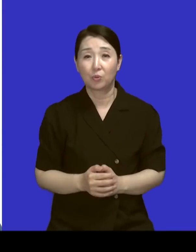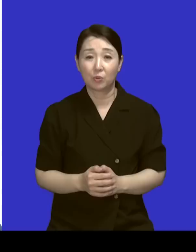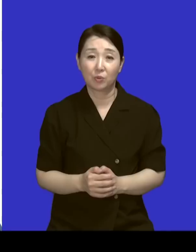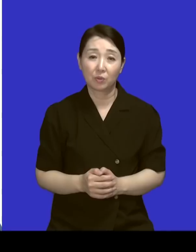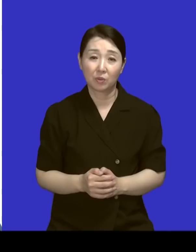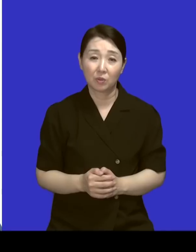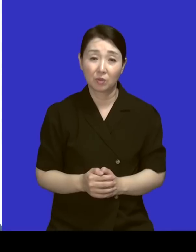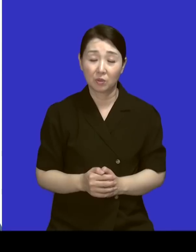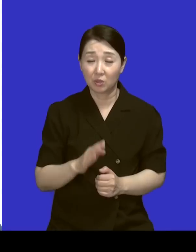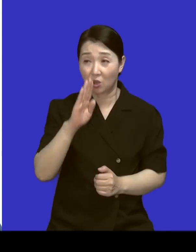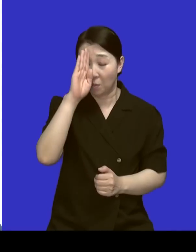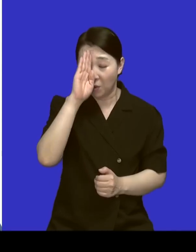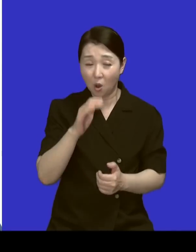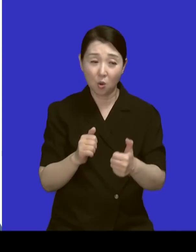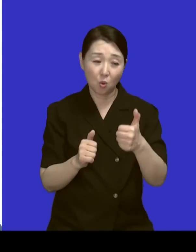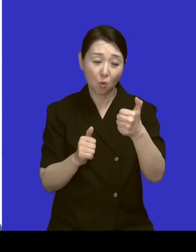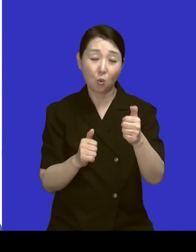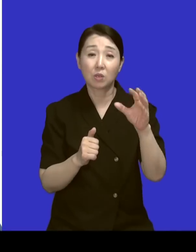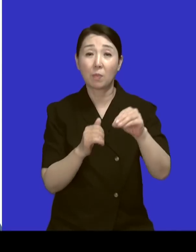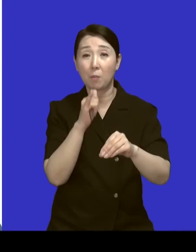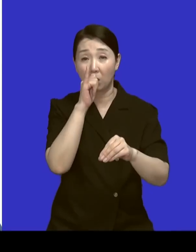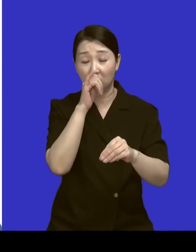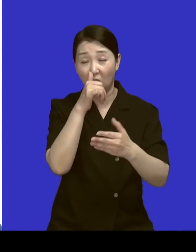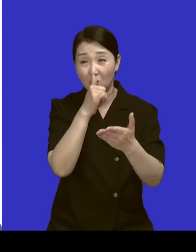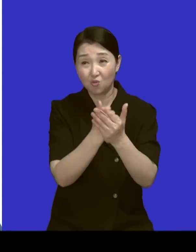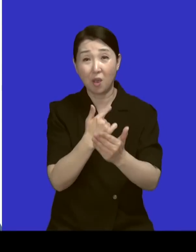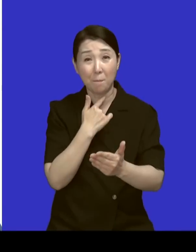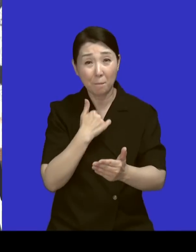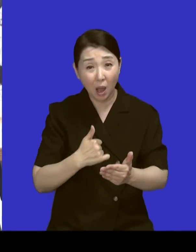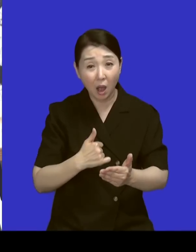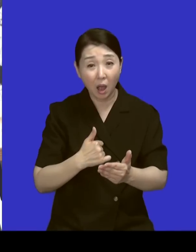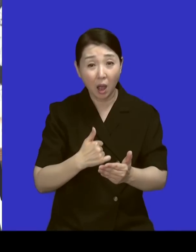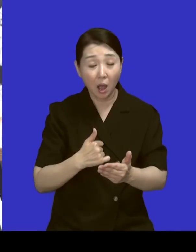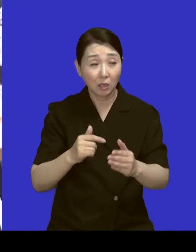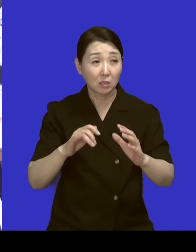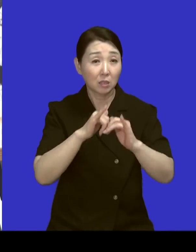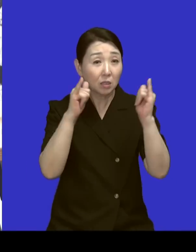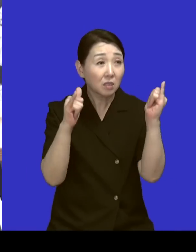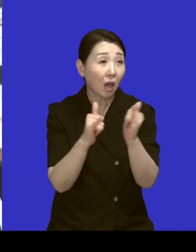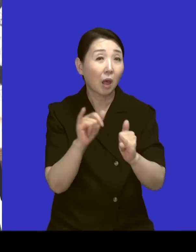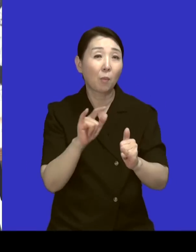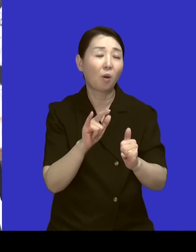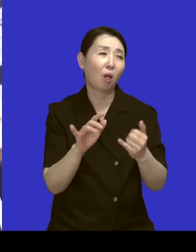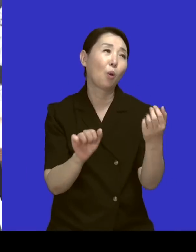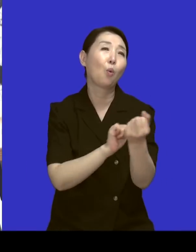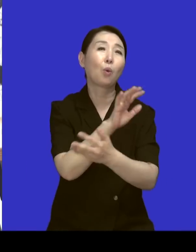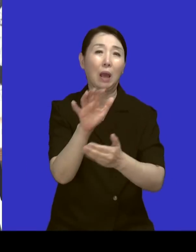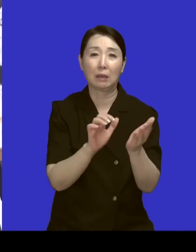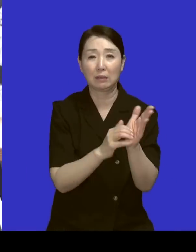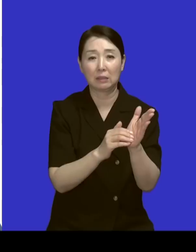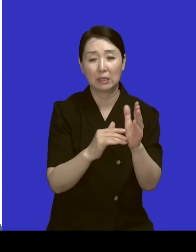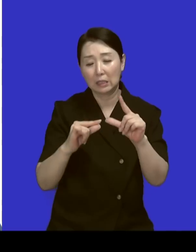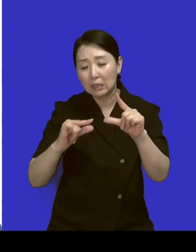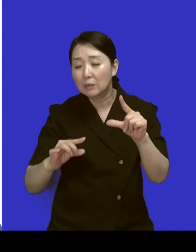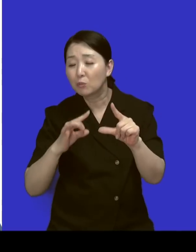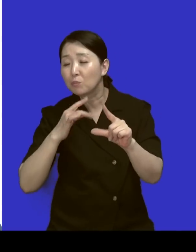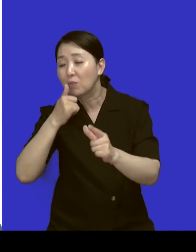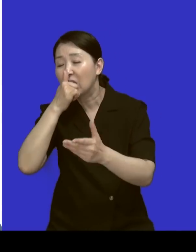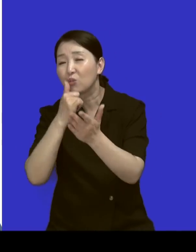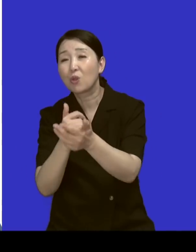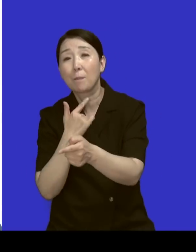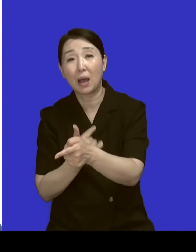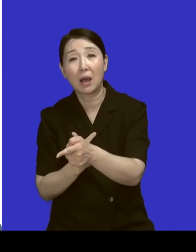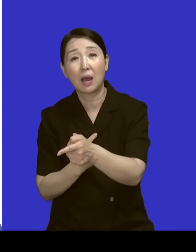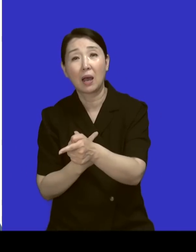조현병 환자가 있는데 예. 다 범죄 일으키면 이 사회가 전복되죠, 사실. 근데 물론 그 소수인데 그 소수의